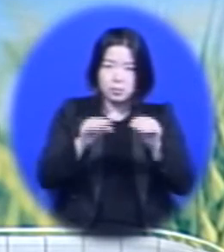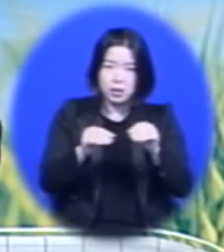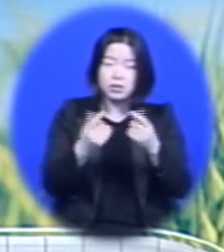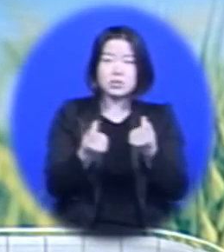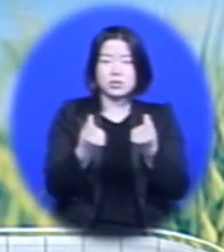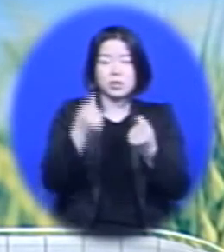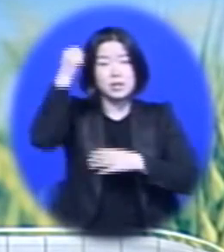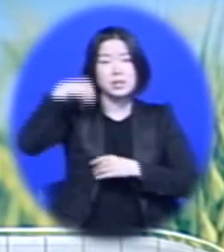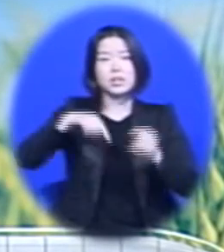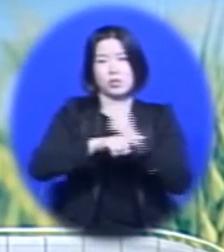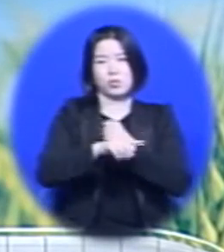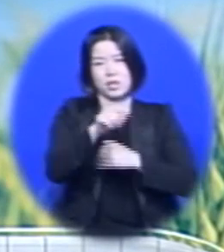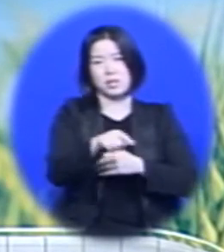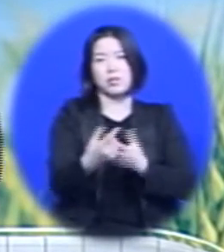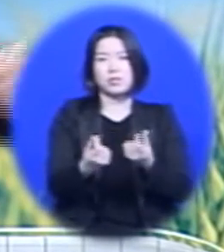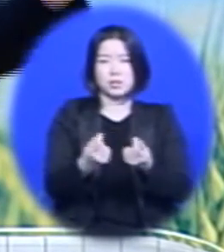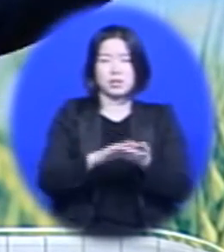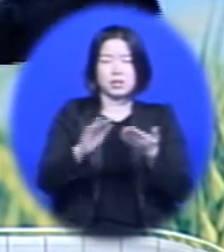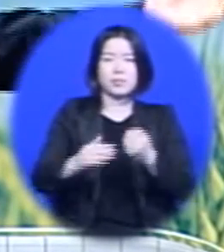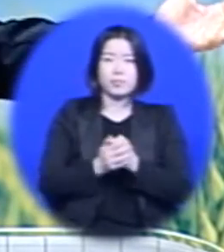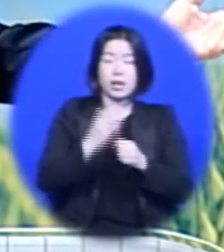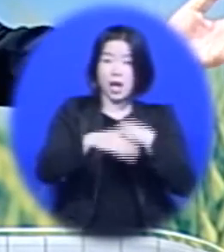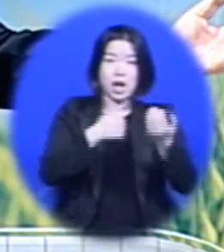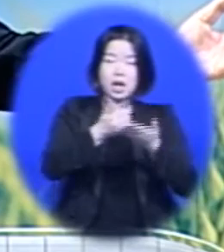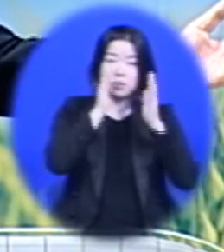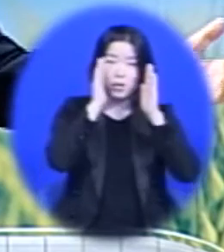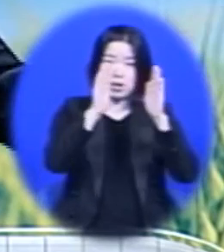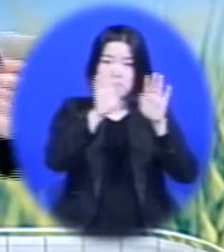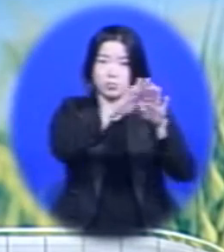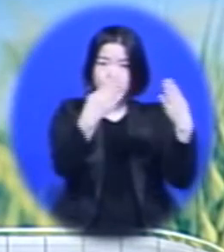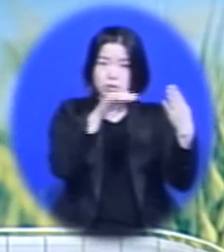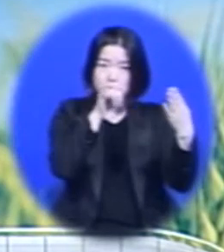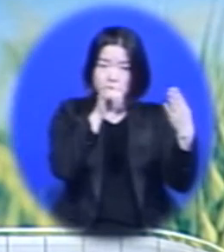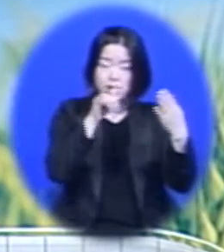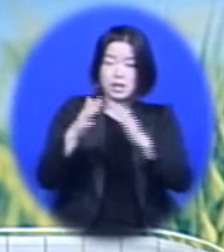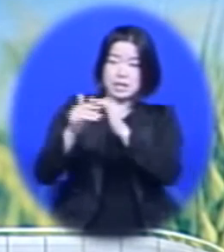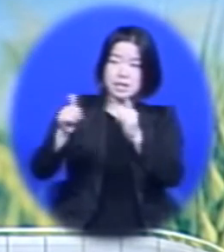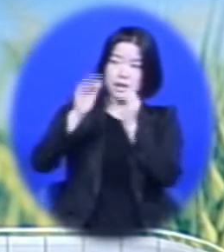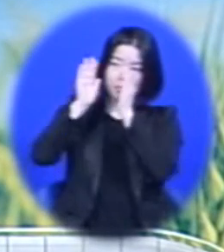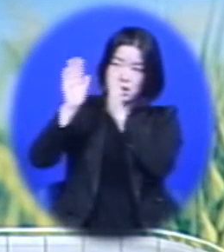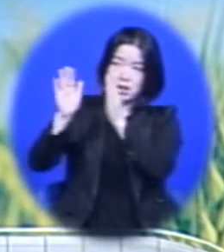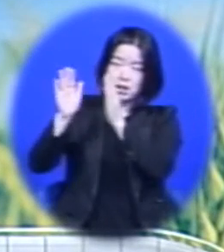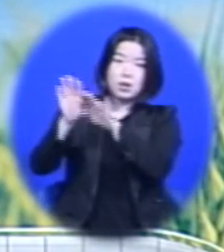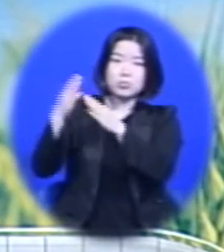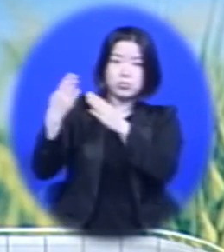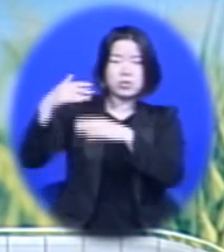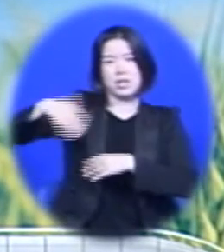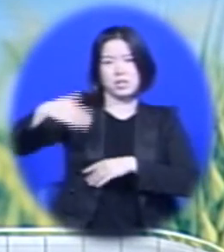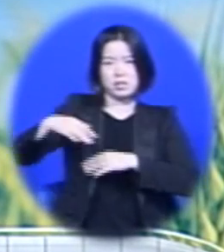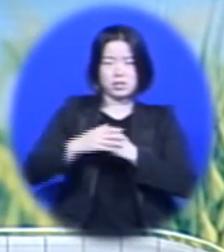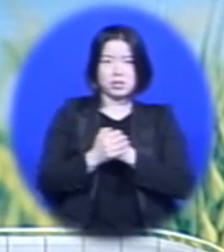이유가 여기에 있습니다. 하나님을 향하여는 문을 열었는데 사람을 향하여 문이 열려져 있지 않는